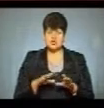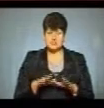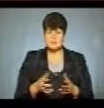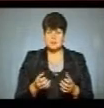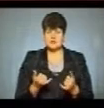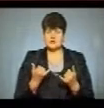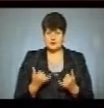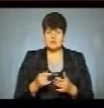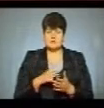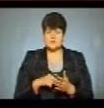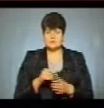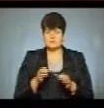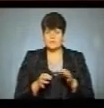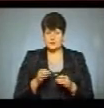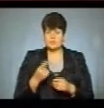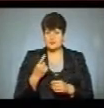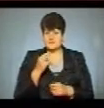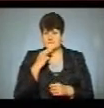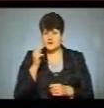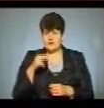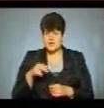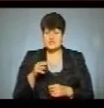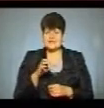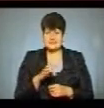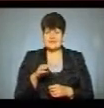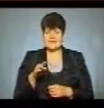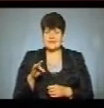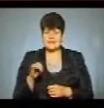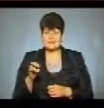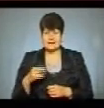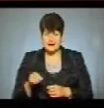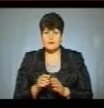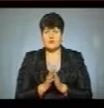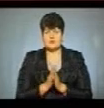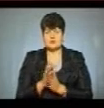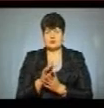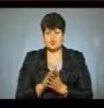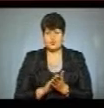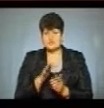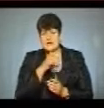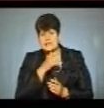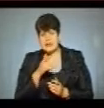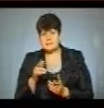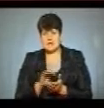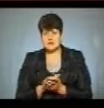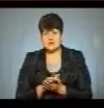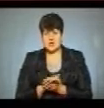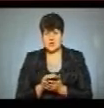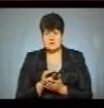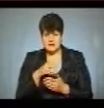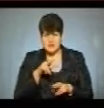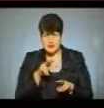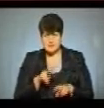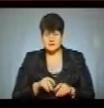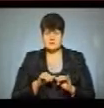у міськрайонному суді, оскільки один із обвинувачених, Сергій Терендех, попросив продовжити термін для ознайомлення зі справою. За словами